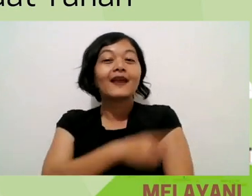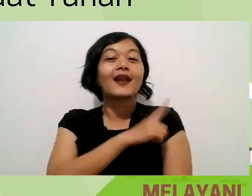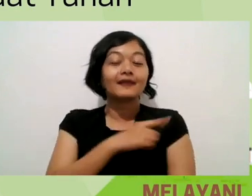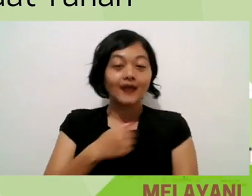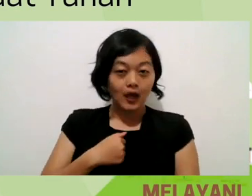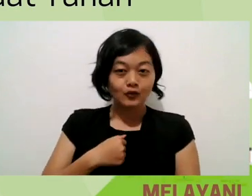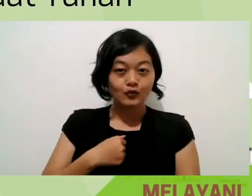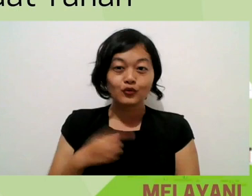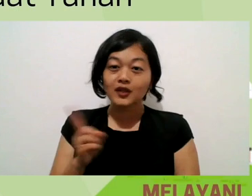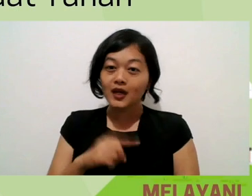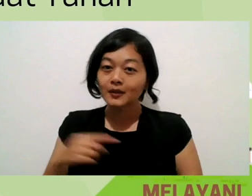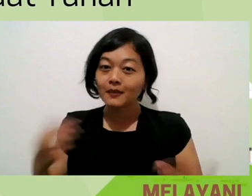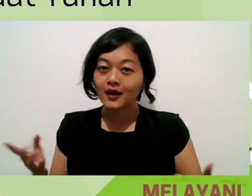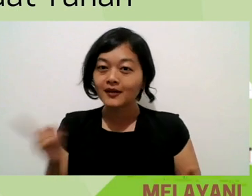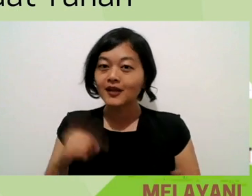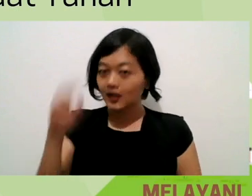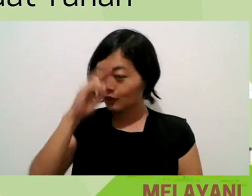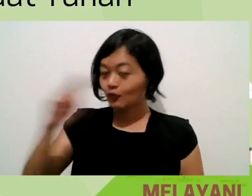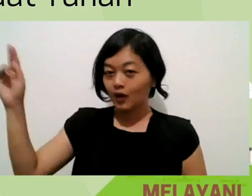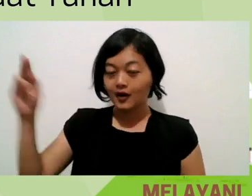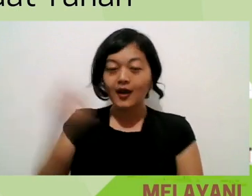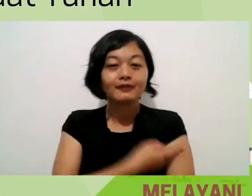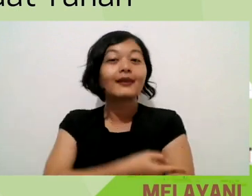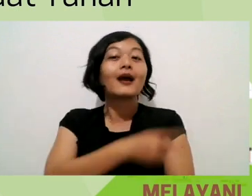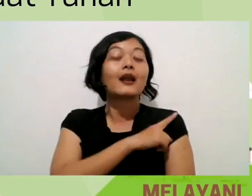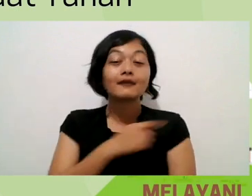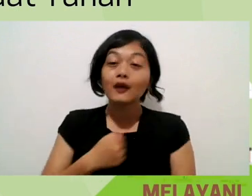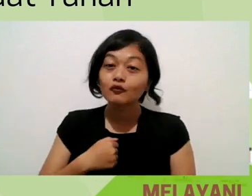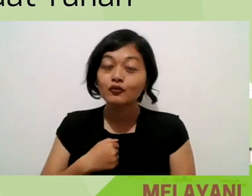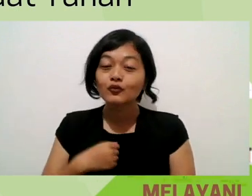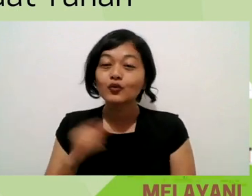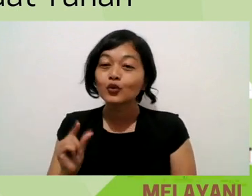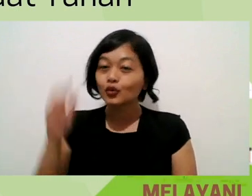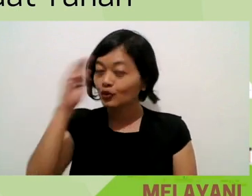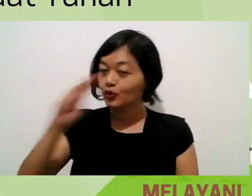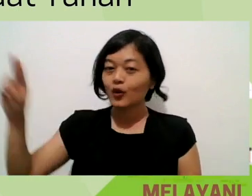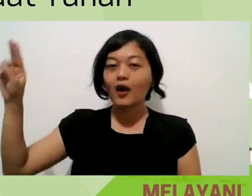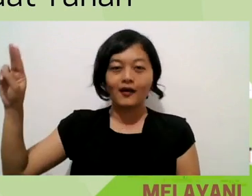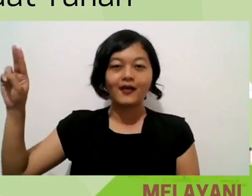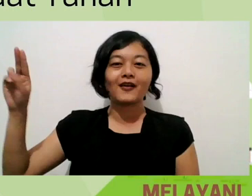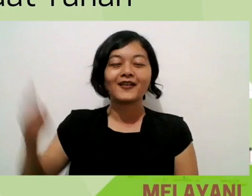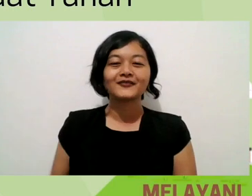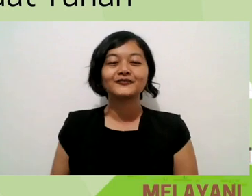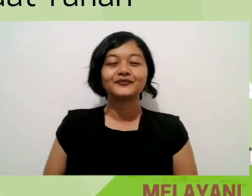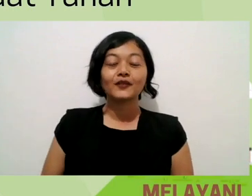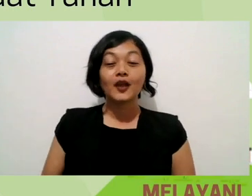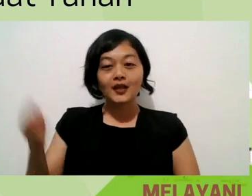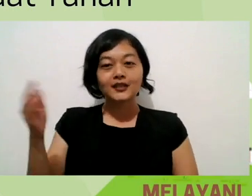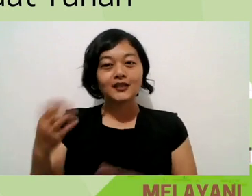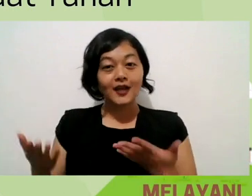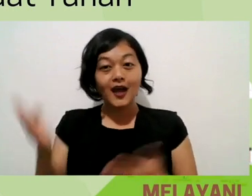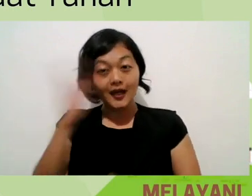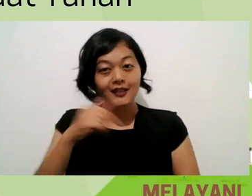Tuhan. Dalam Renungan Bulan Keluarga hari ini, Ibu Bapak, Saudara